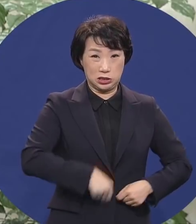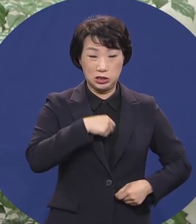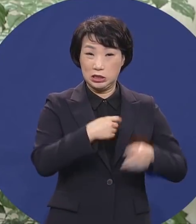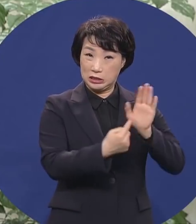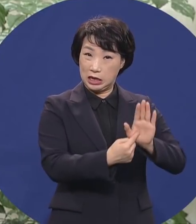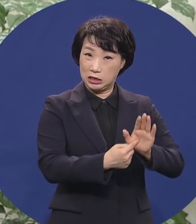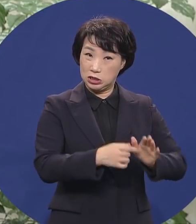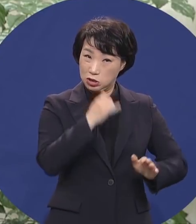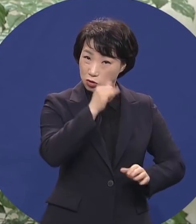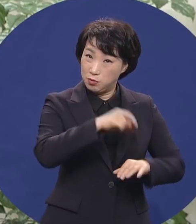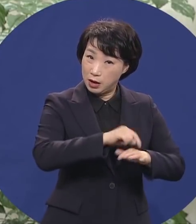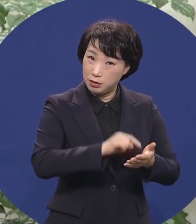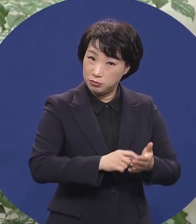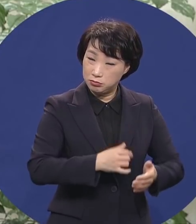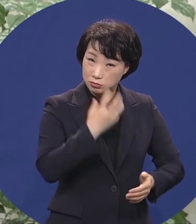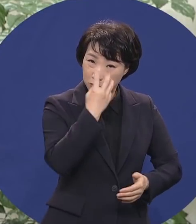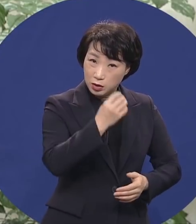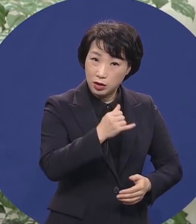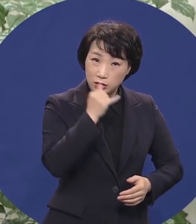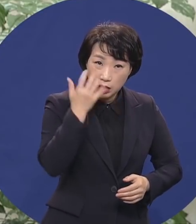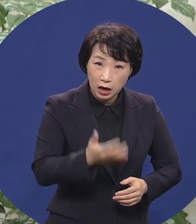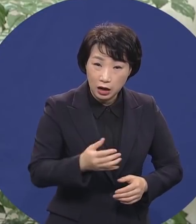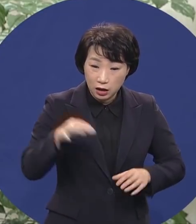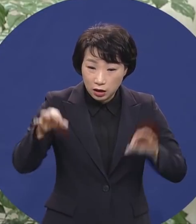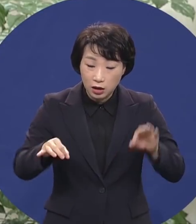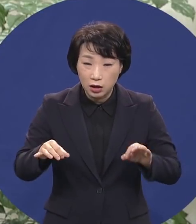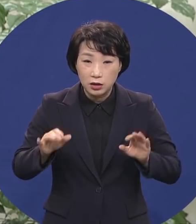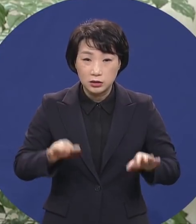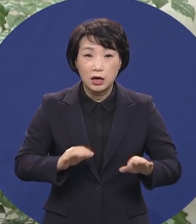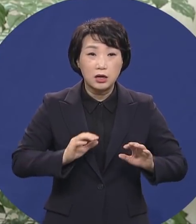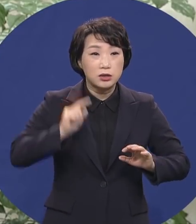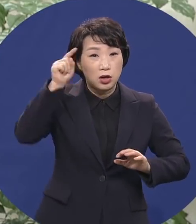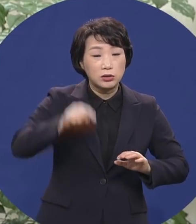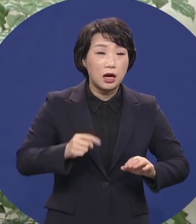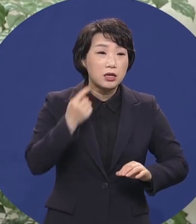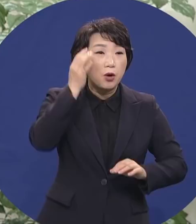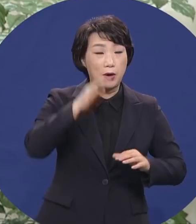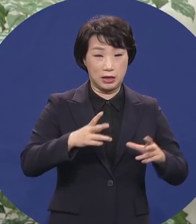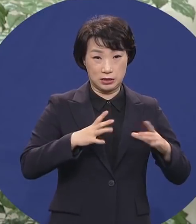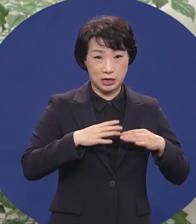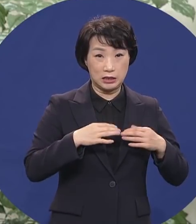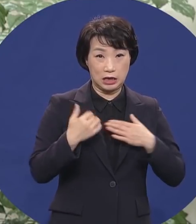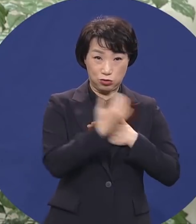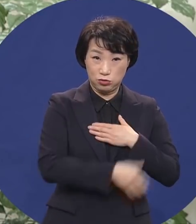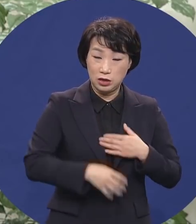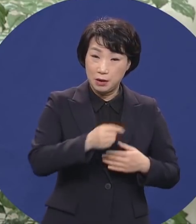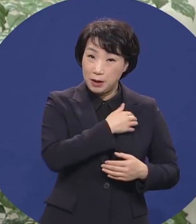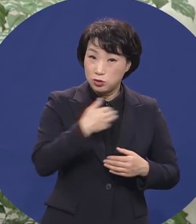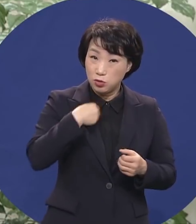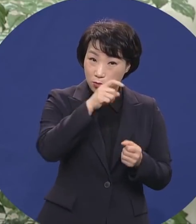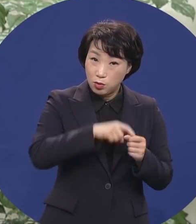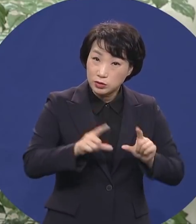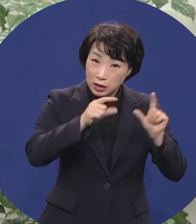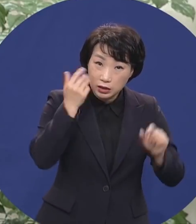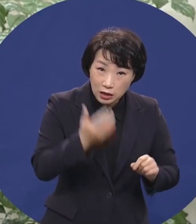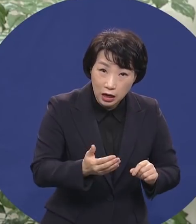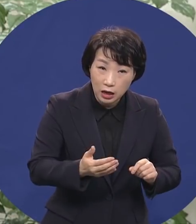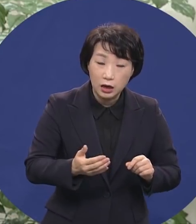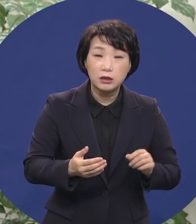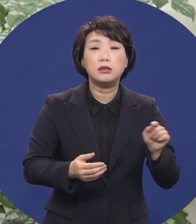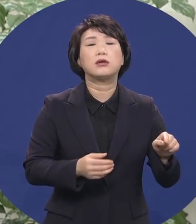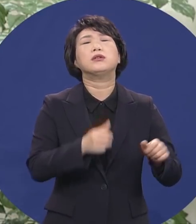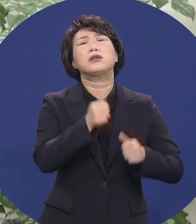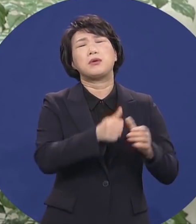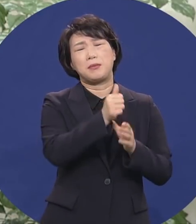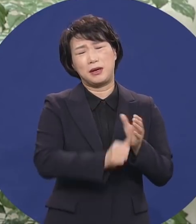같으나 영심이 있었던가, 천하 영광을 자랑과 내 육신의 만족으로 삼았던가. 시험